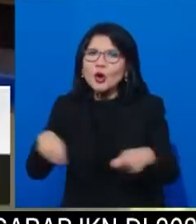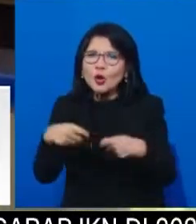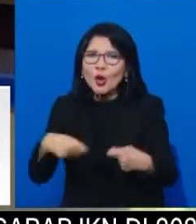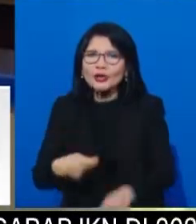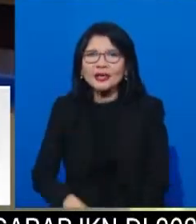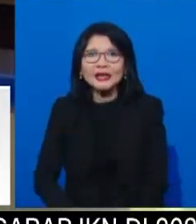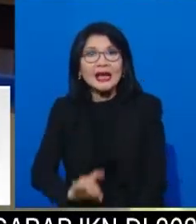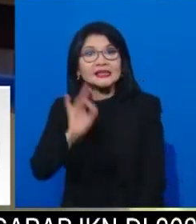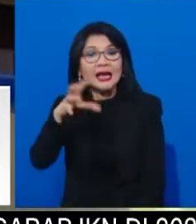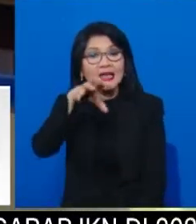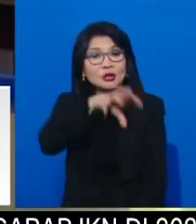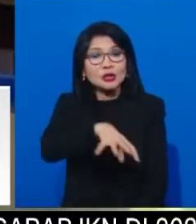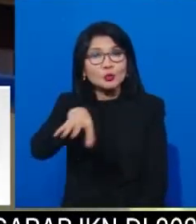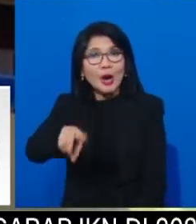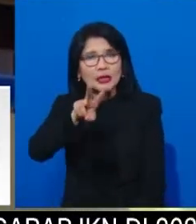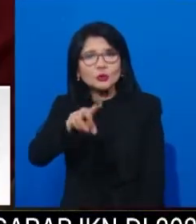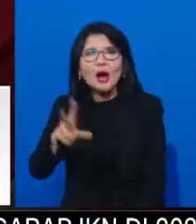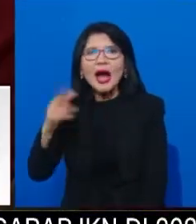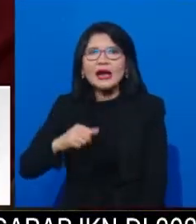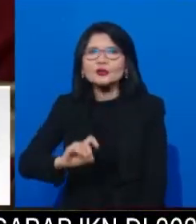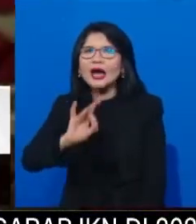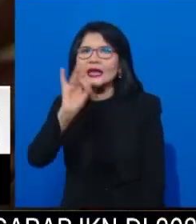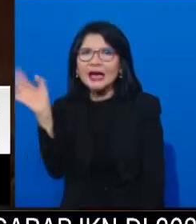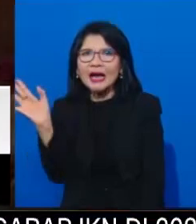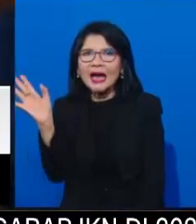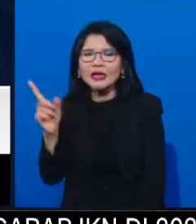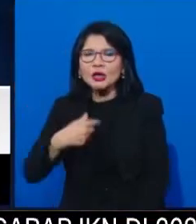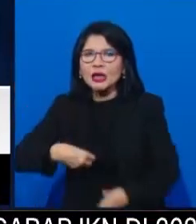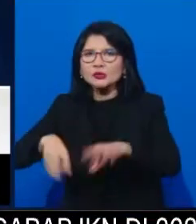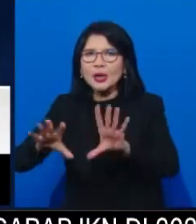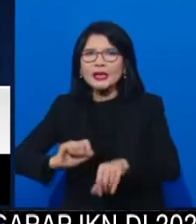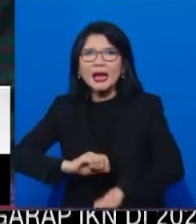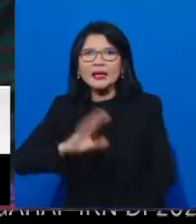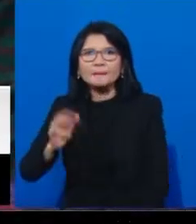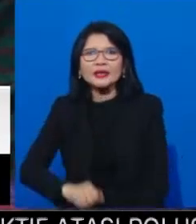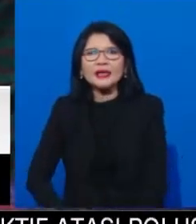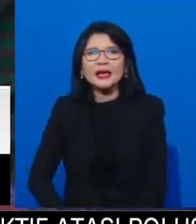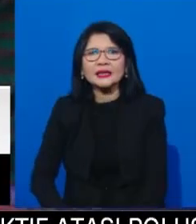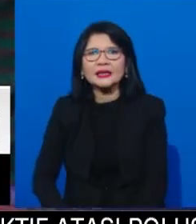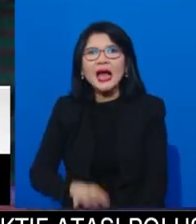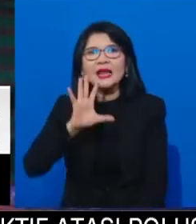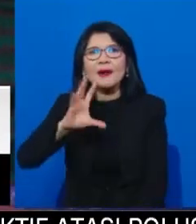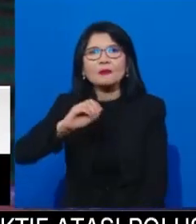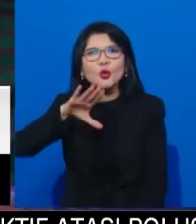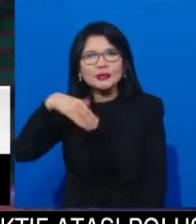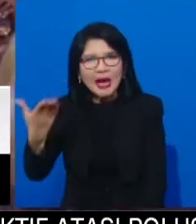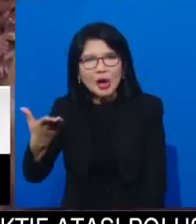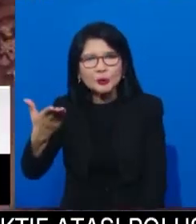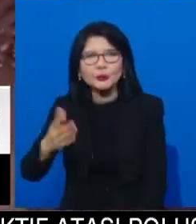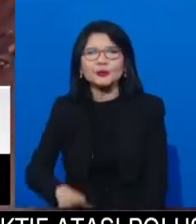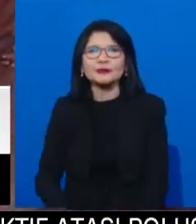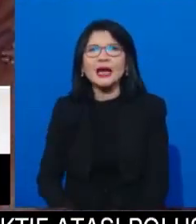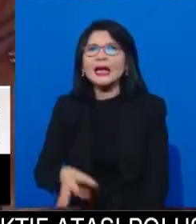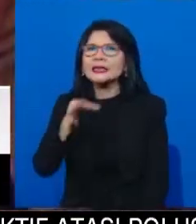dua lokasi tadi, di Kota Bandung ada juga kedai Mie Yamin yang sudah berjualan selama lebih dari setengah abad. Lokasinya berada di Jalan Lodaya,